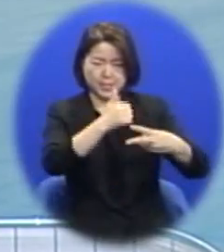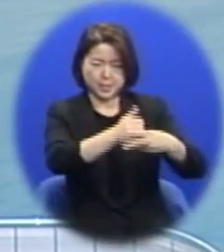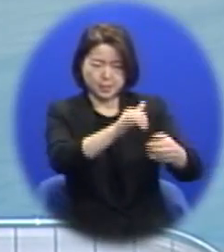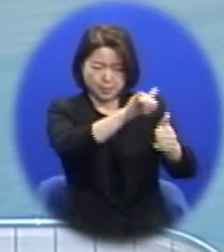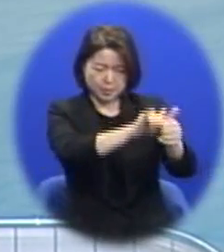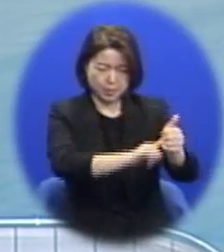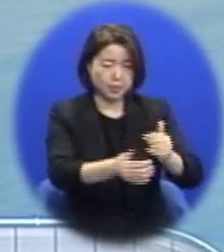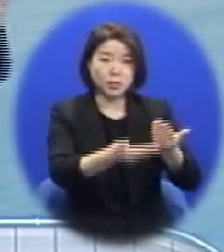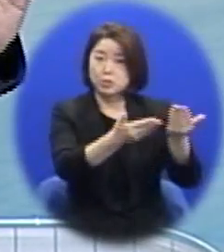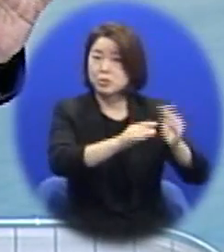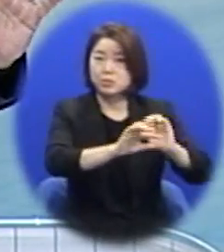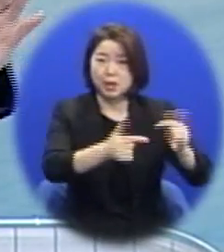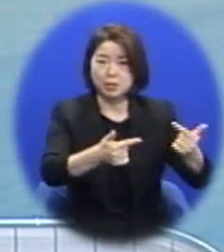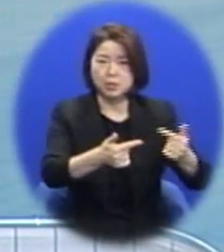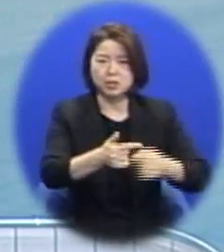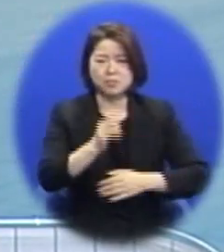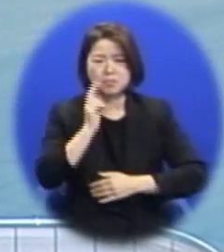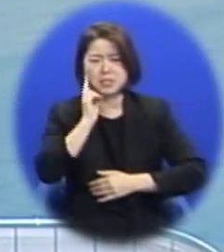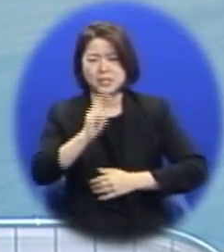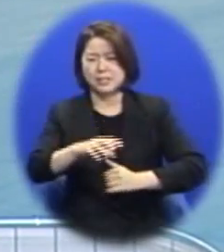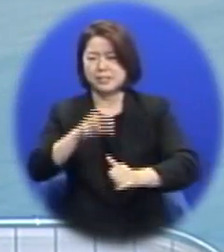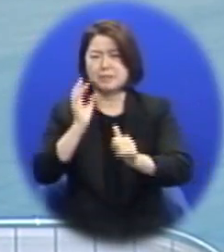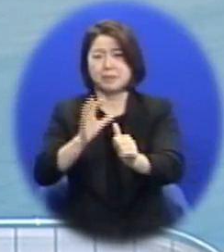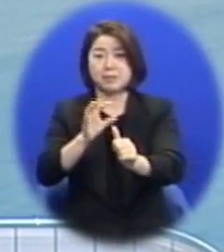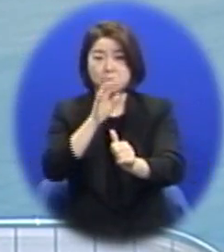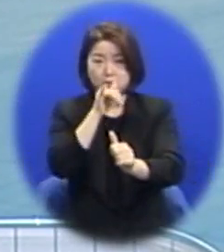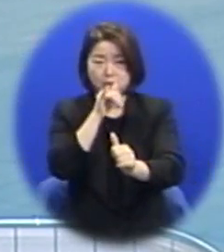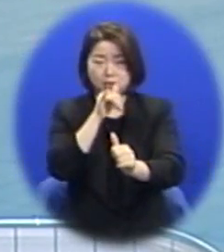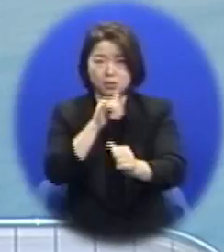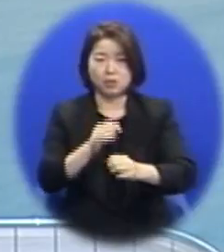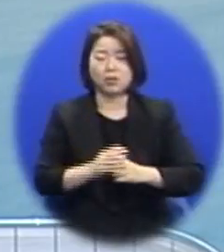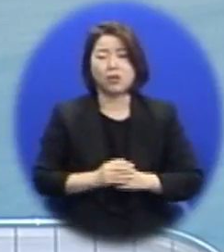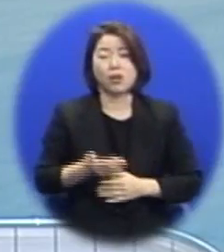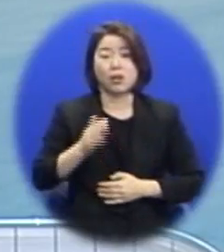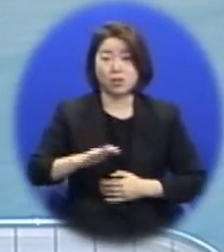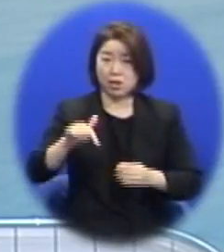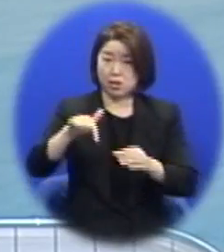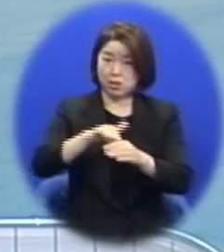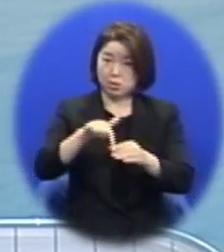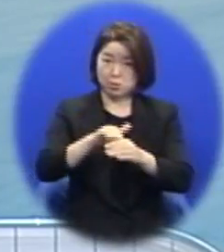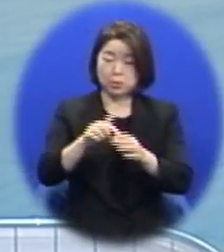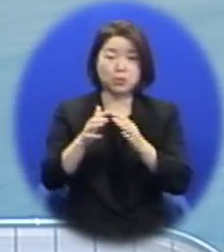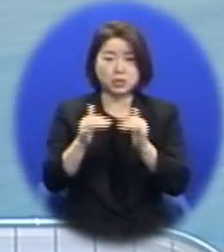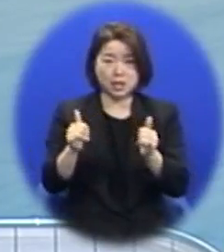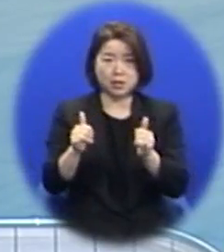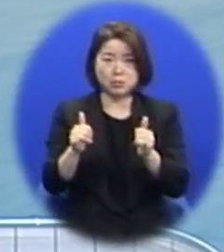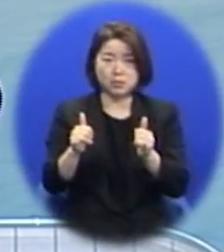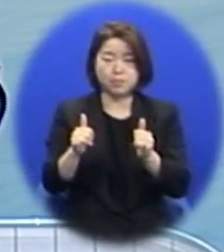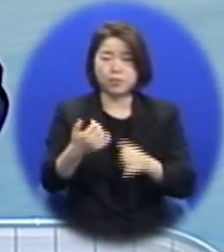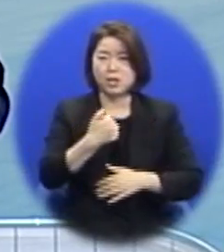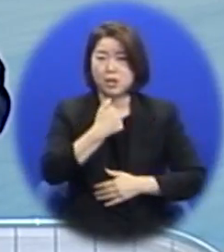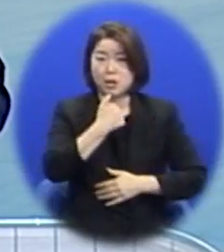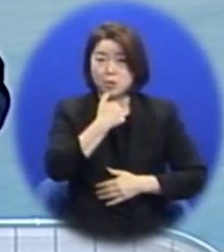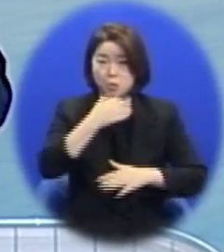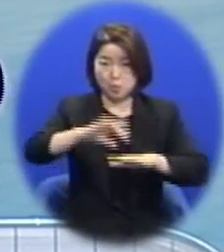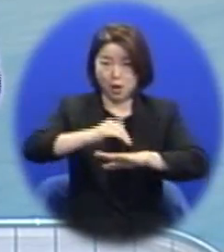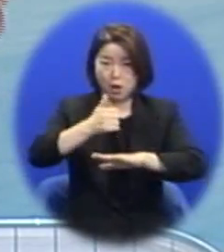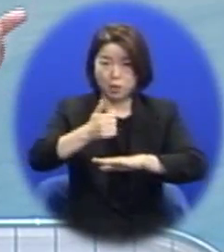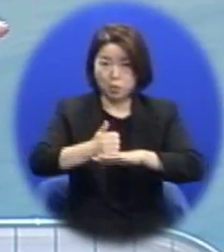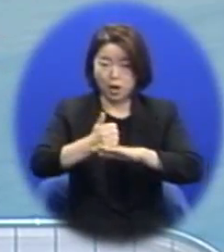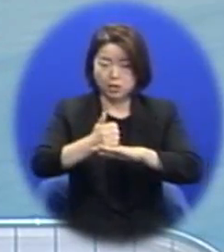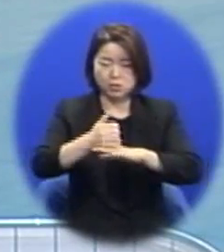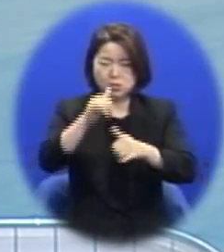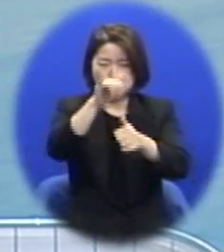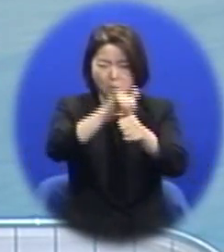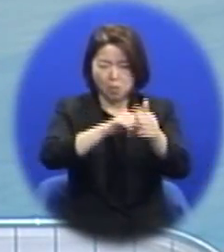않으면 무자비한 핍박을 가했습니다. 근데 기독교인들은 로마의 황제를 숭배할